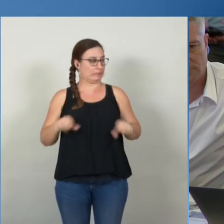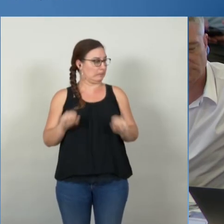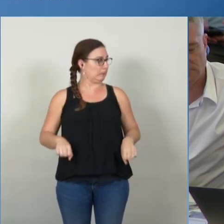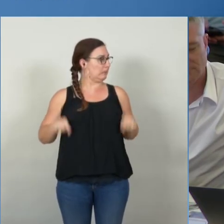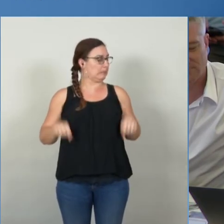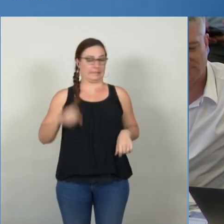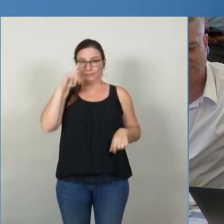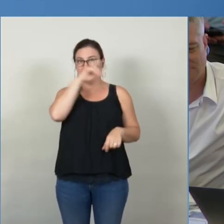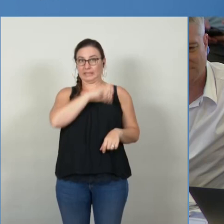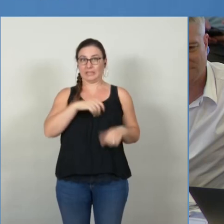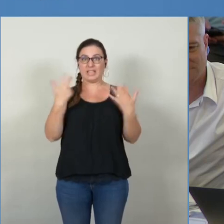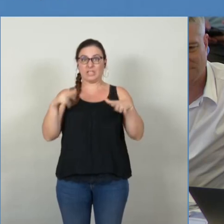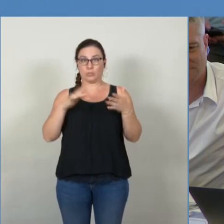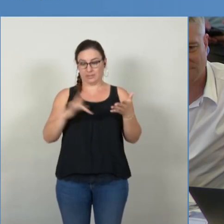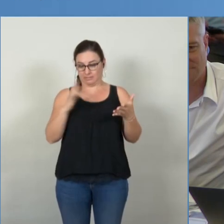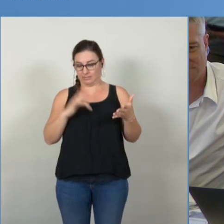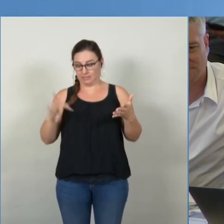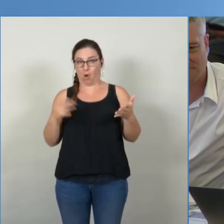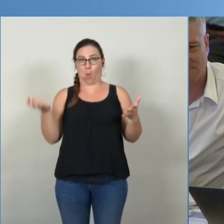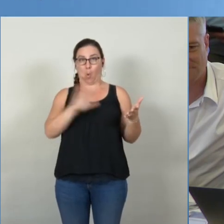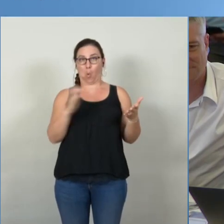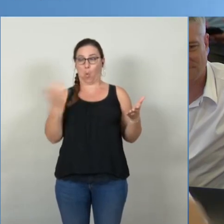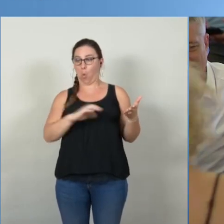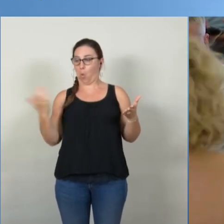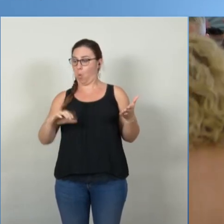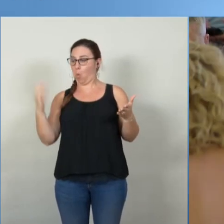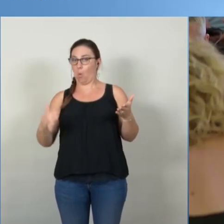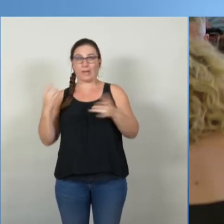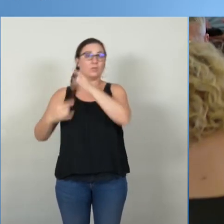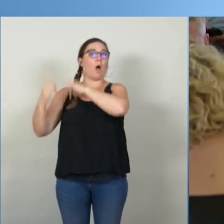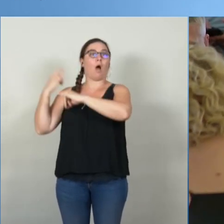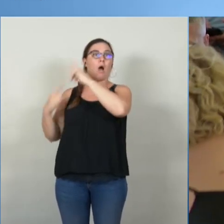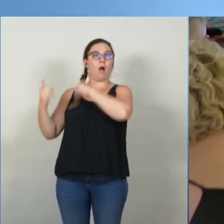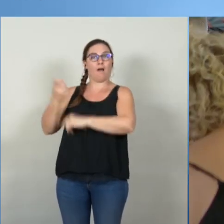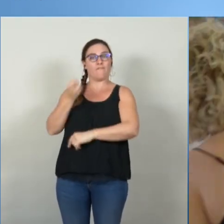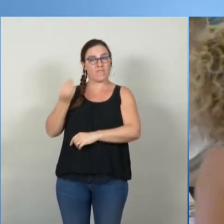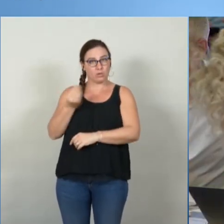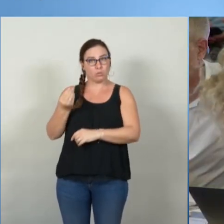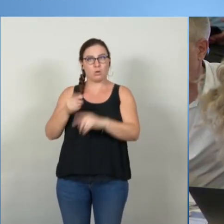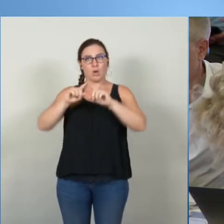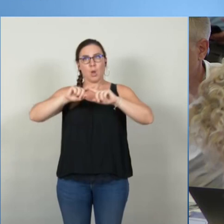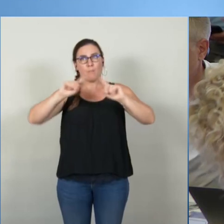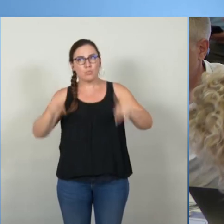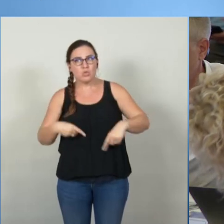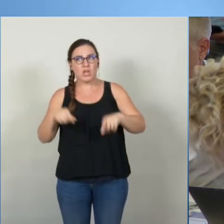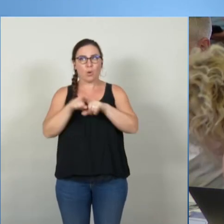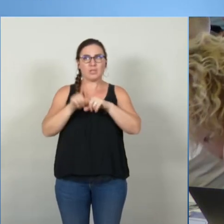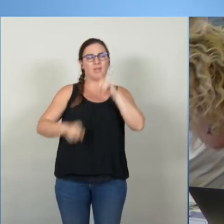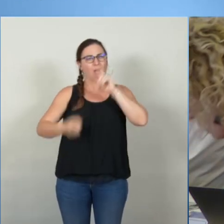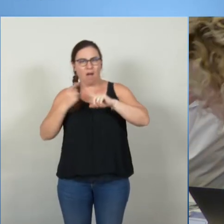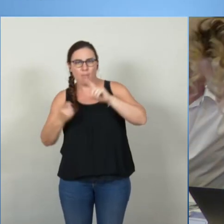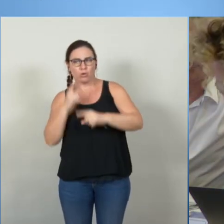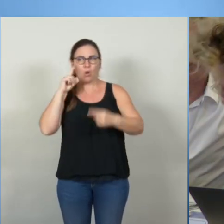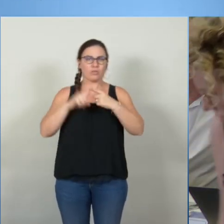18 premières pages du rapport sont dû remplissage sur l'historique et ensuite on comprend que le budget a été essentiellement de la